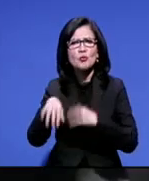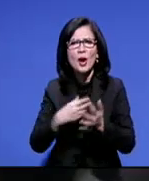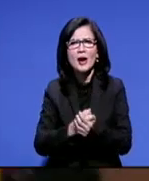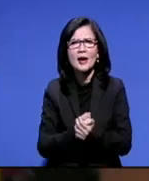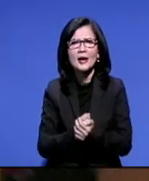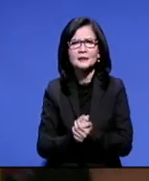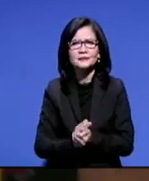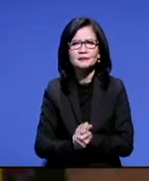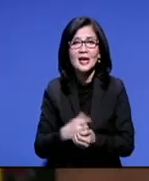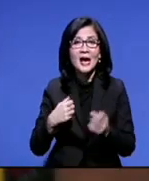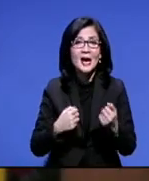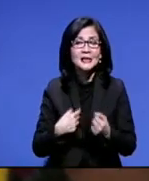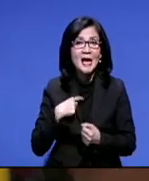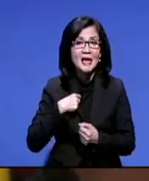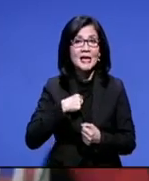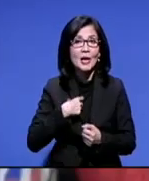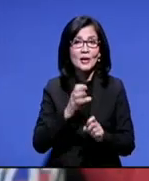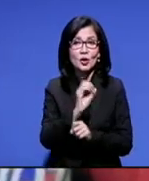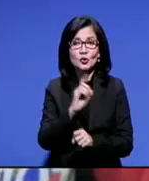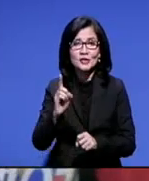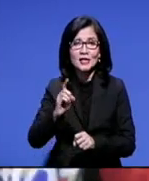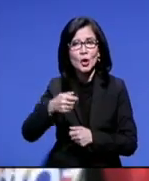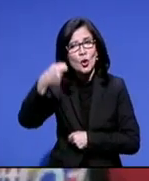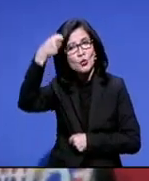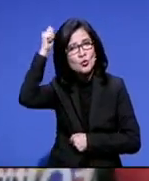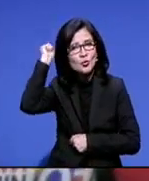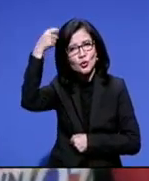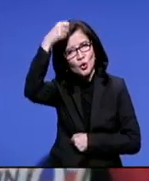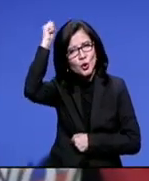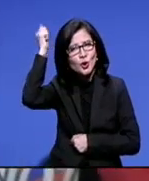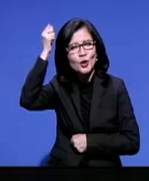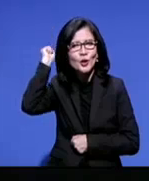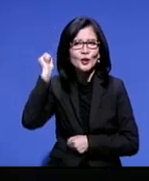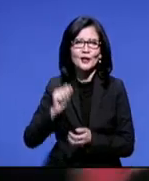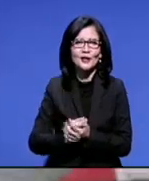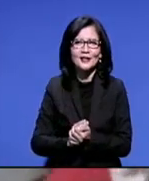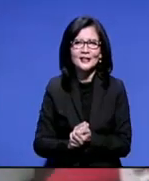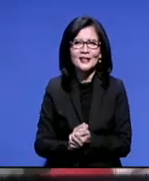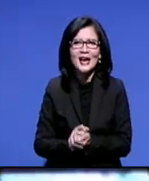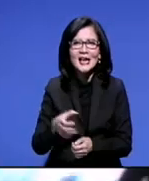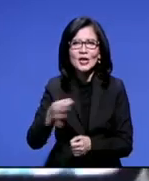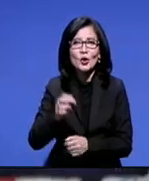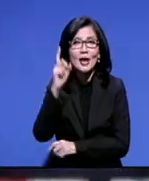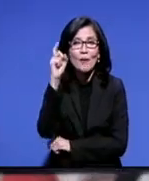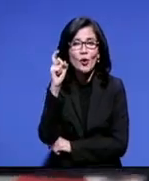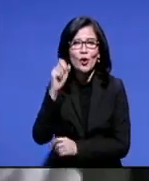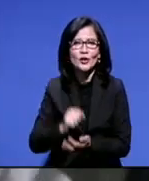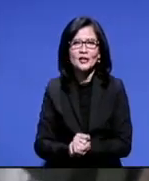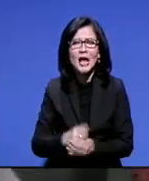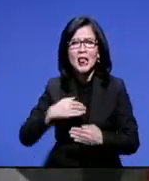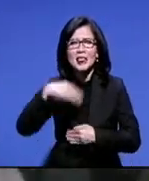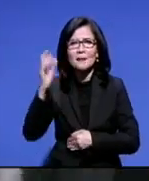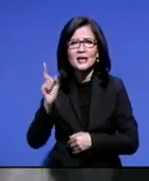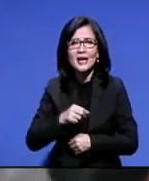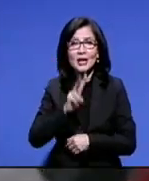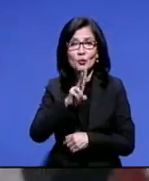Tak hanya di Solo, relawan Jokowi Ma'ruf juga menggelar aksi gundul massal di alun-alun air mancur Kota Bogor, Jawa Barat. Lebih dari